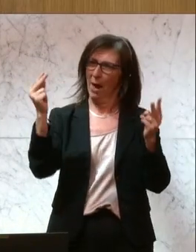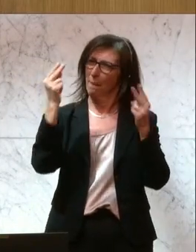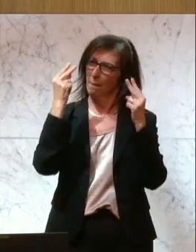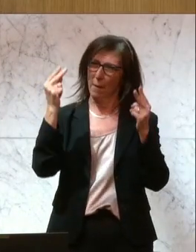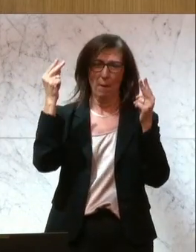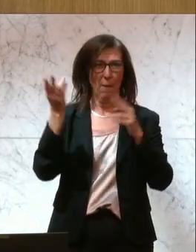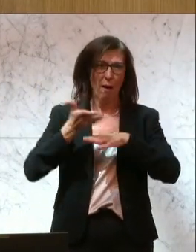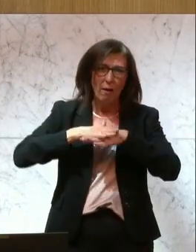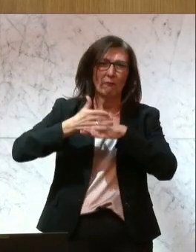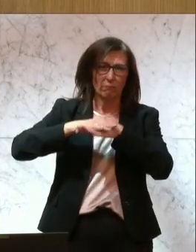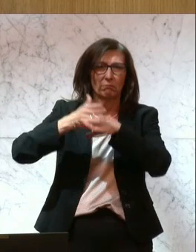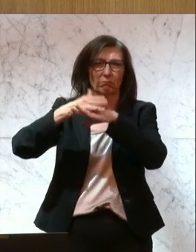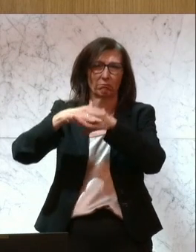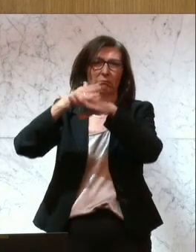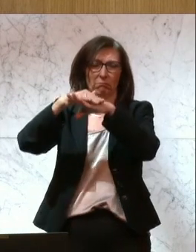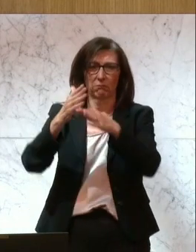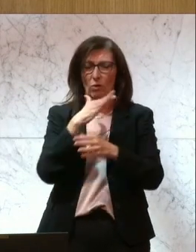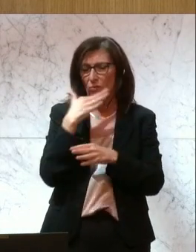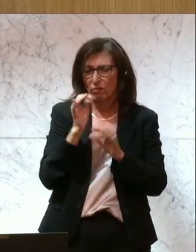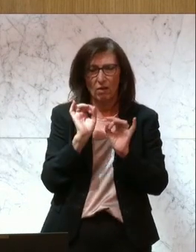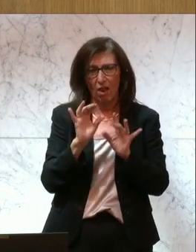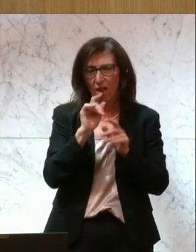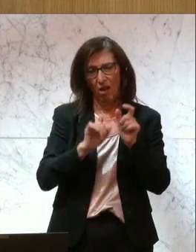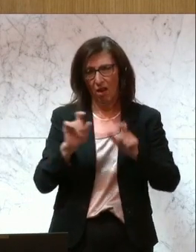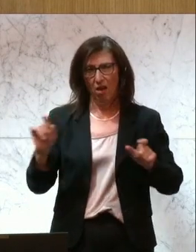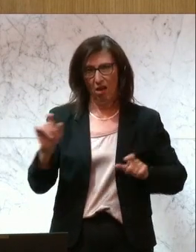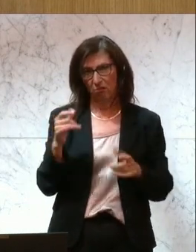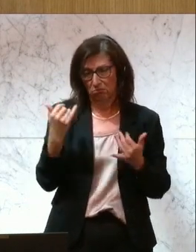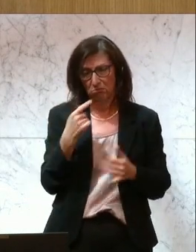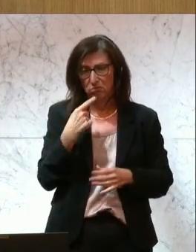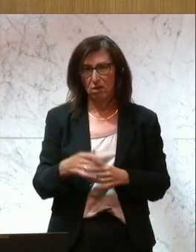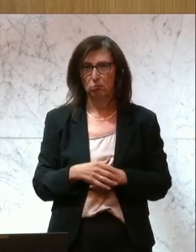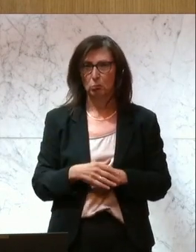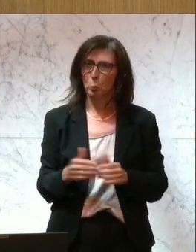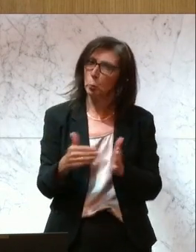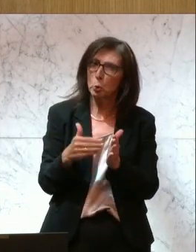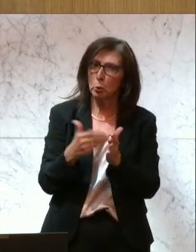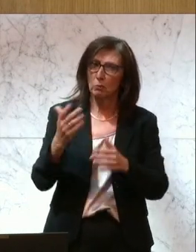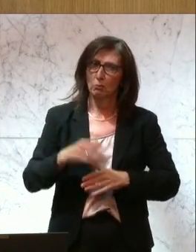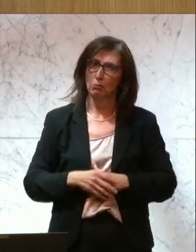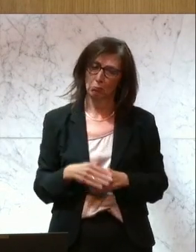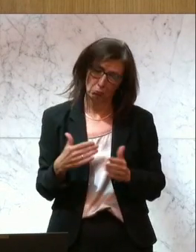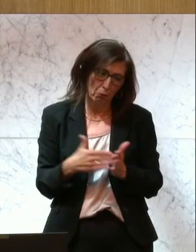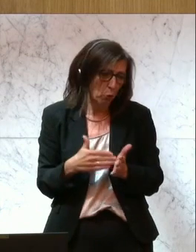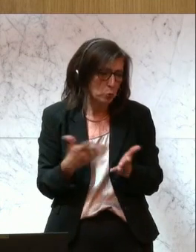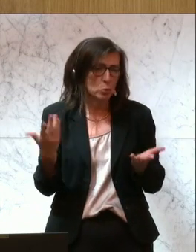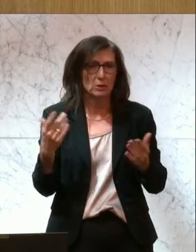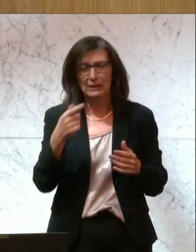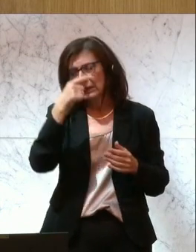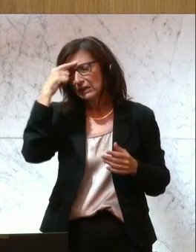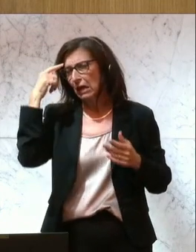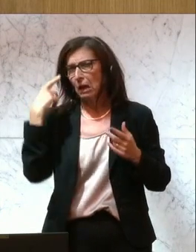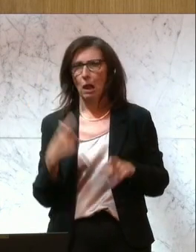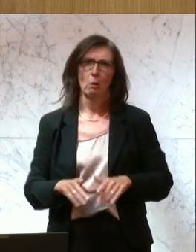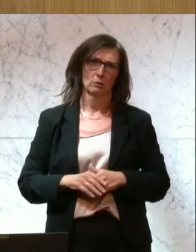mehr geworden ist. Und dass ganz viele der Lehrerinnen und Lehrer sagen, wozu? Wozu? Es ist so sinnlos.